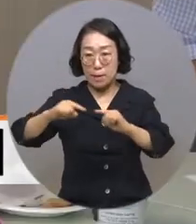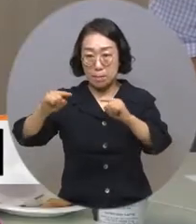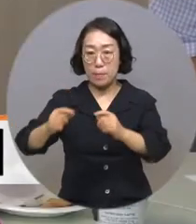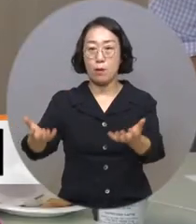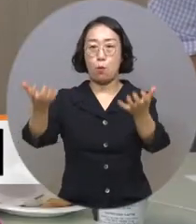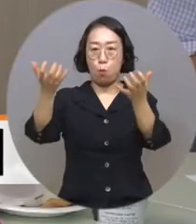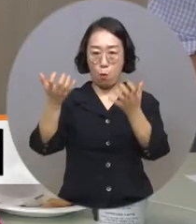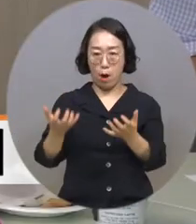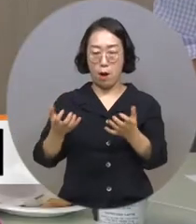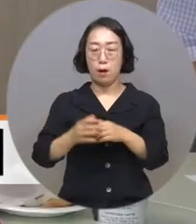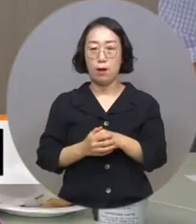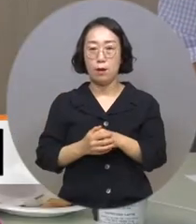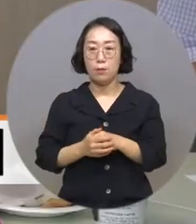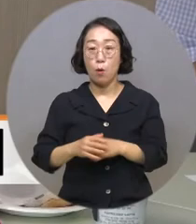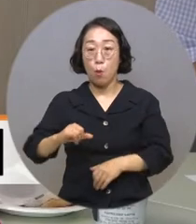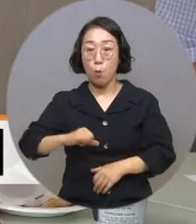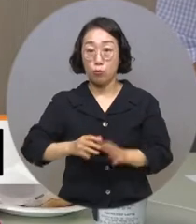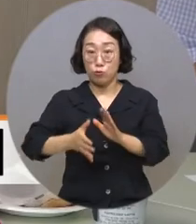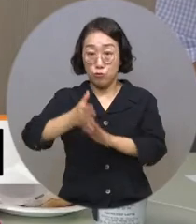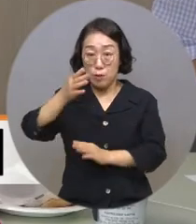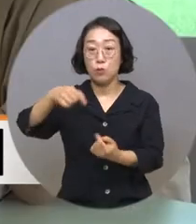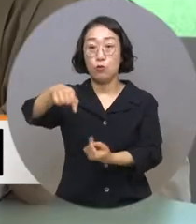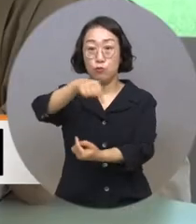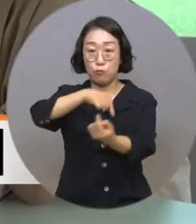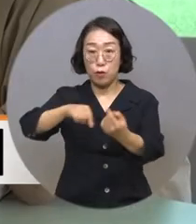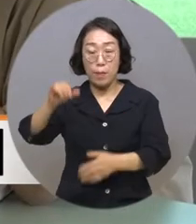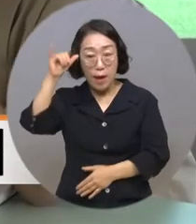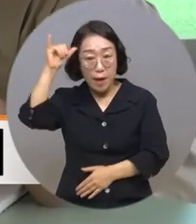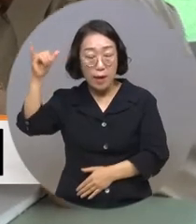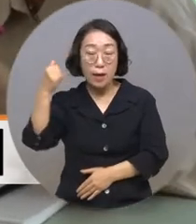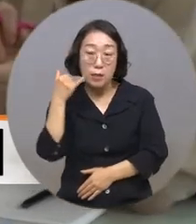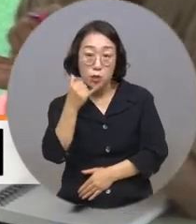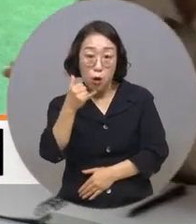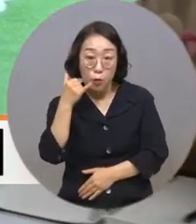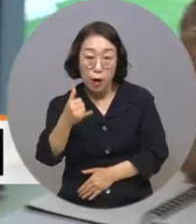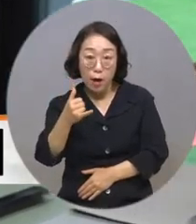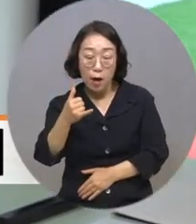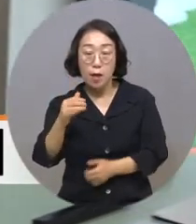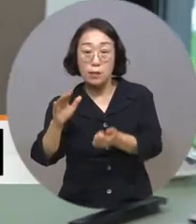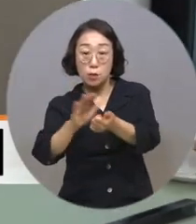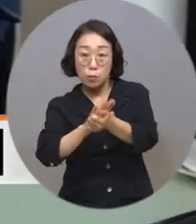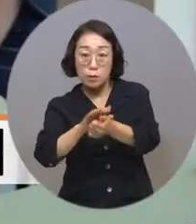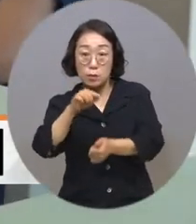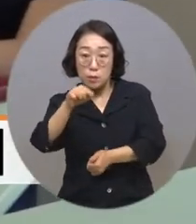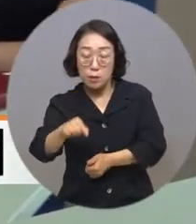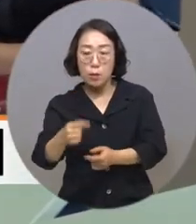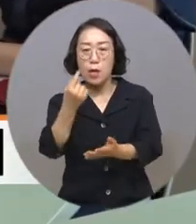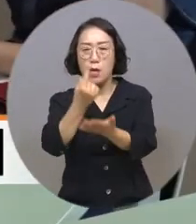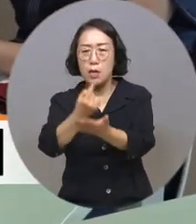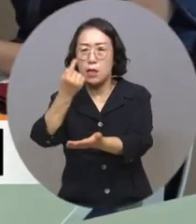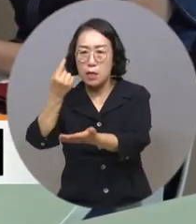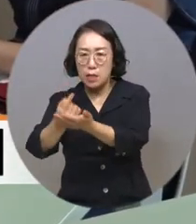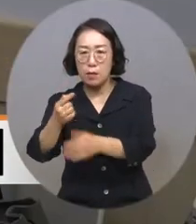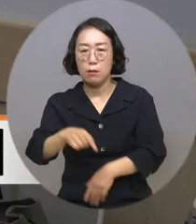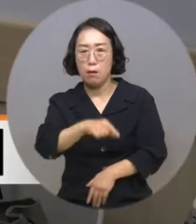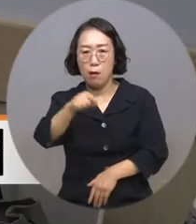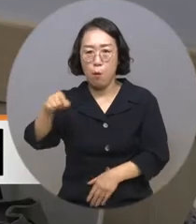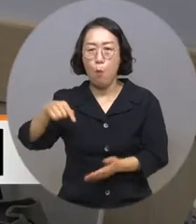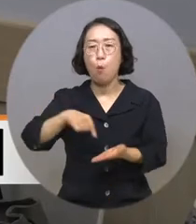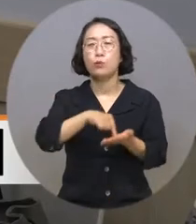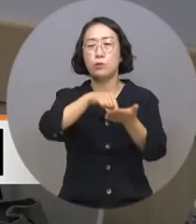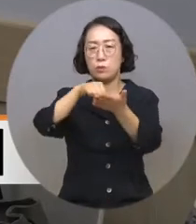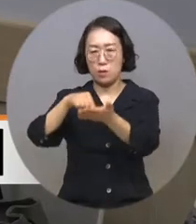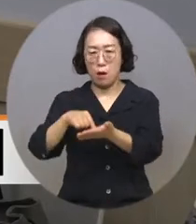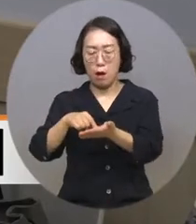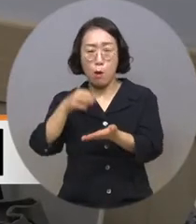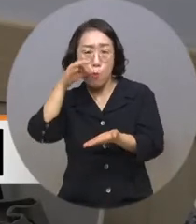참석했습니다. 원주시에서 운영하는 AI 돌봄 케어 콜은 1인 가구의 증가로 사회 구성원들의 사회적인 고립과